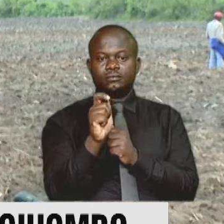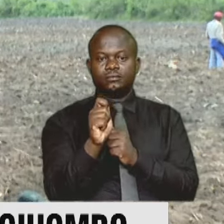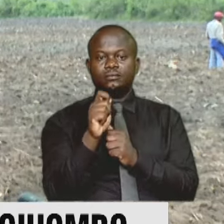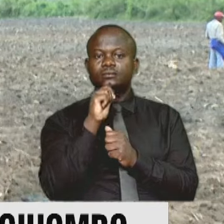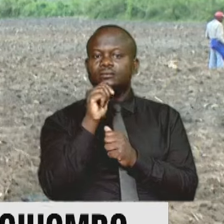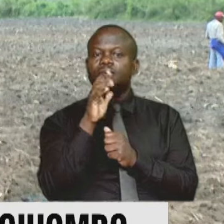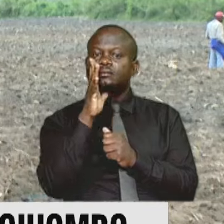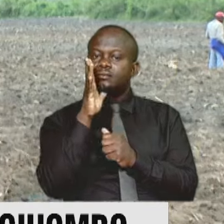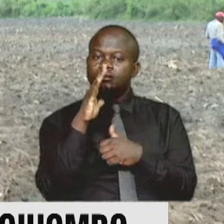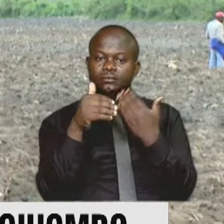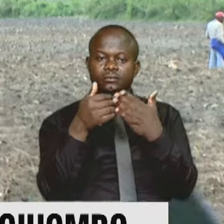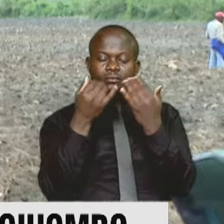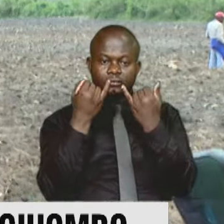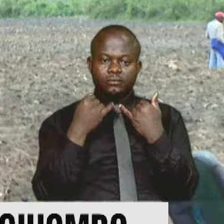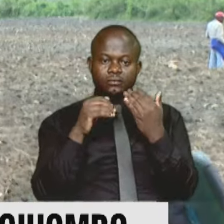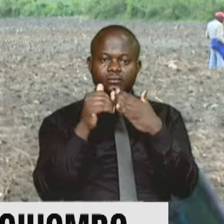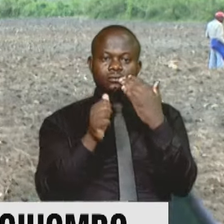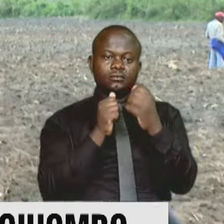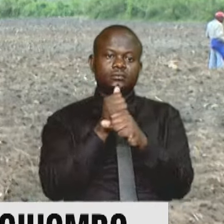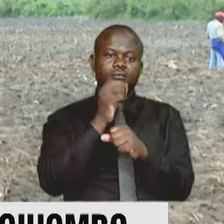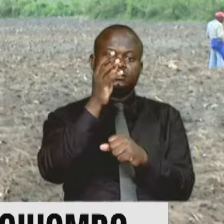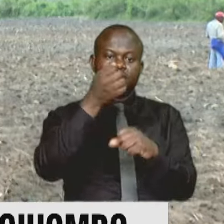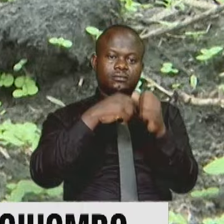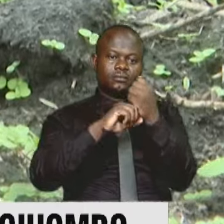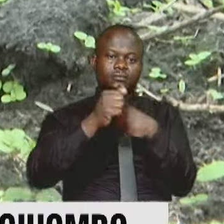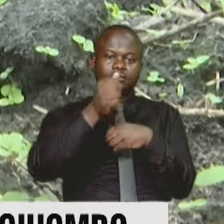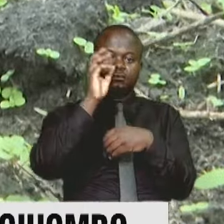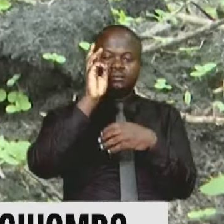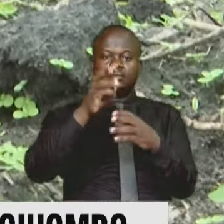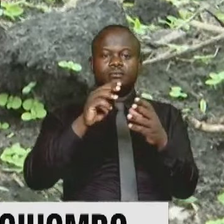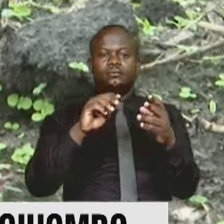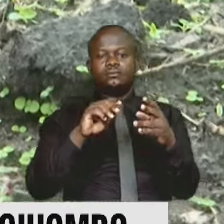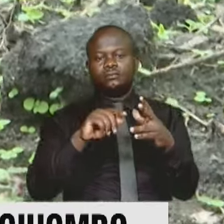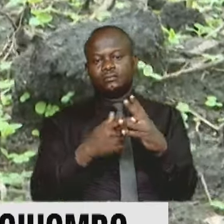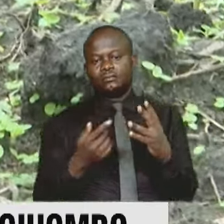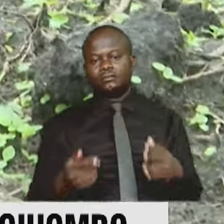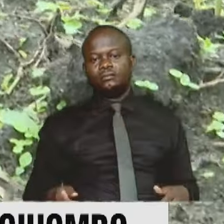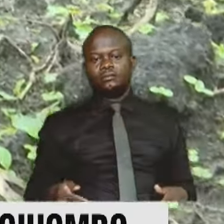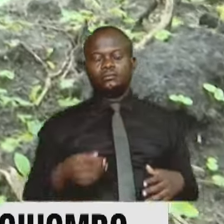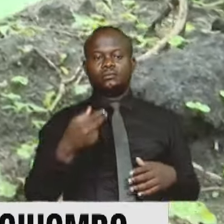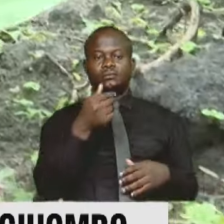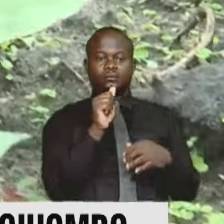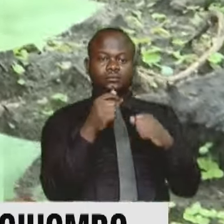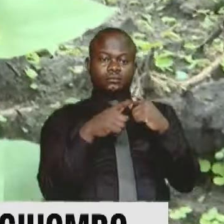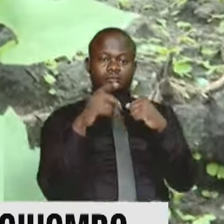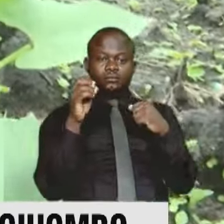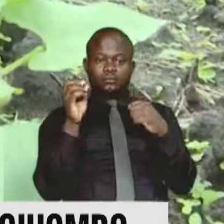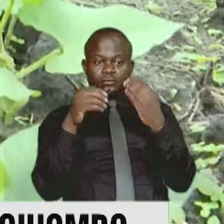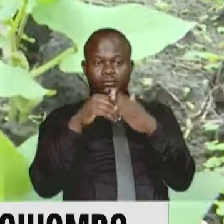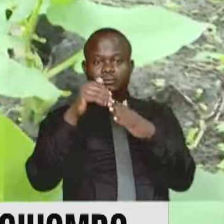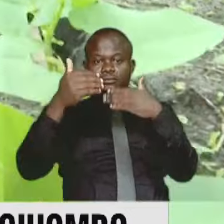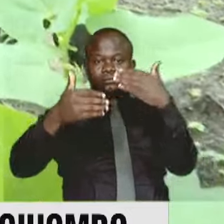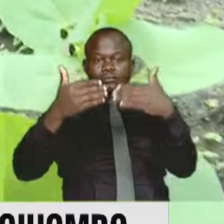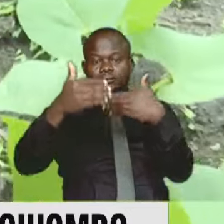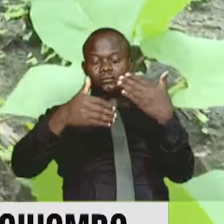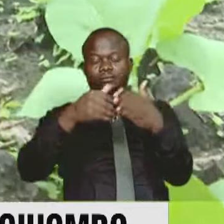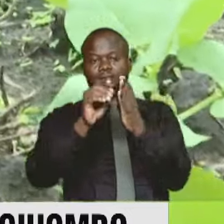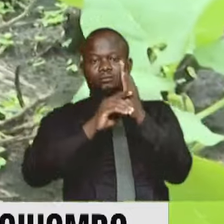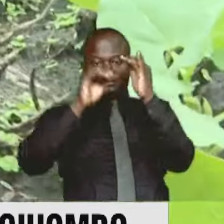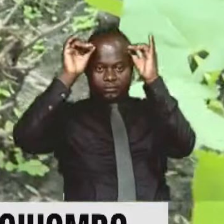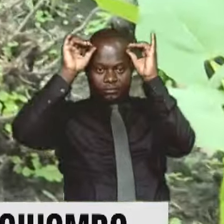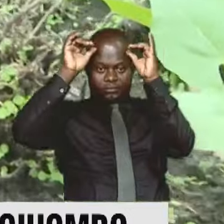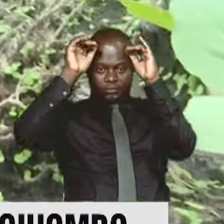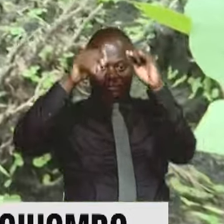Baratubwira yuko umwaka utaha ibikorwa byabo bizaba bitangiye. Uretse hegitari 600 ziri ku ruhande rw'Akarere ka Nyagatare